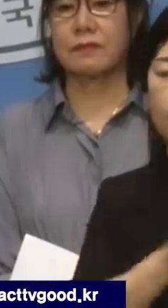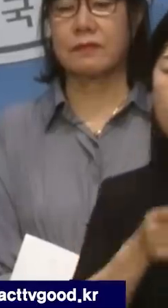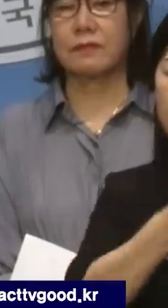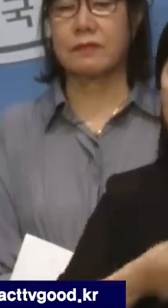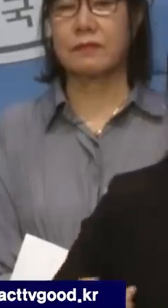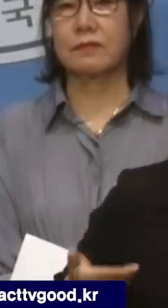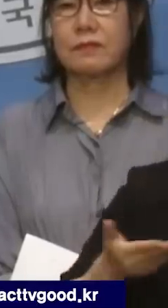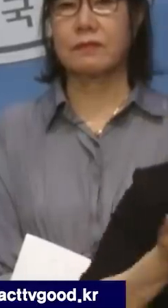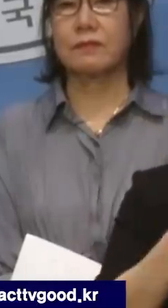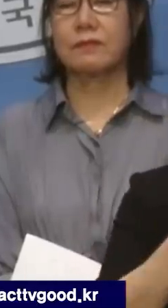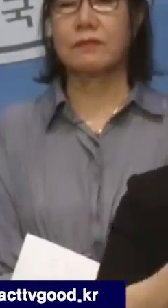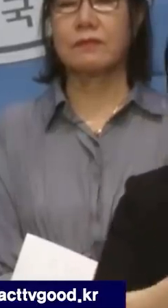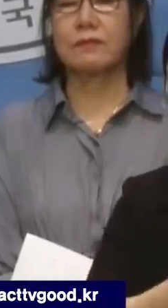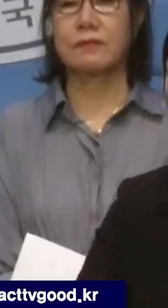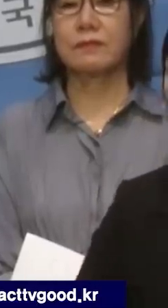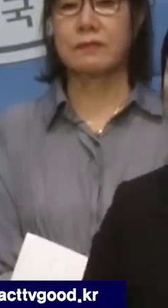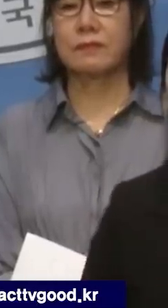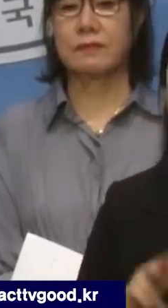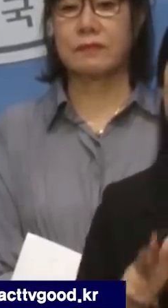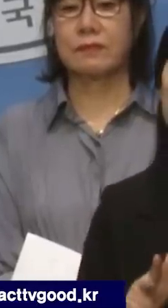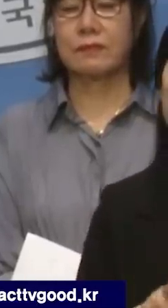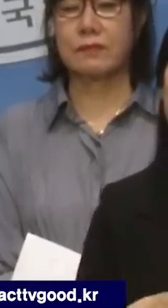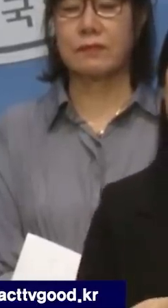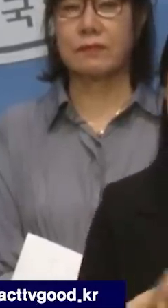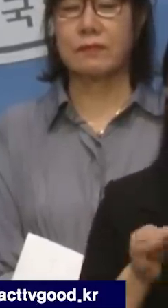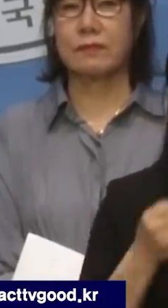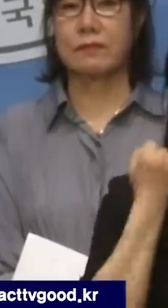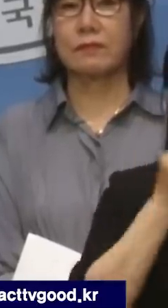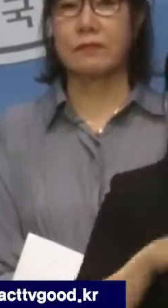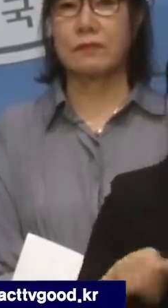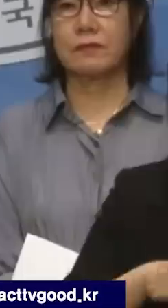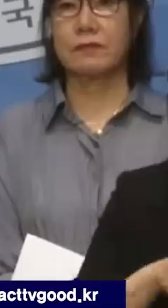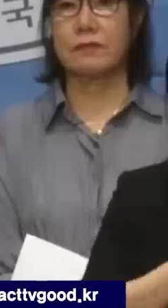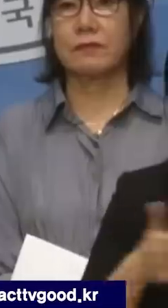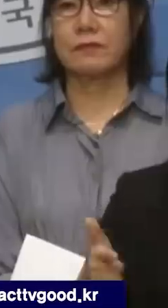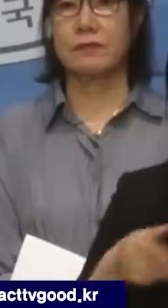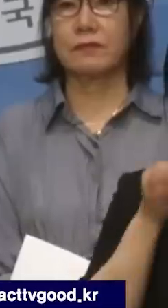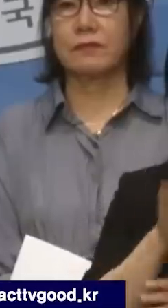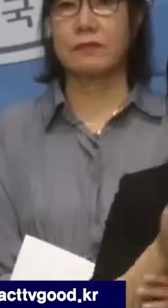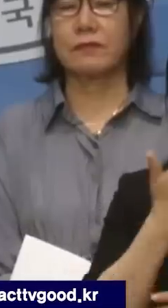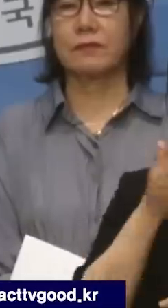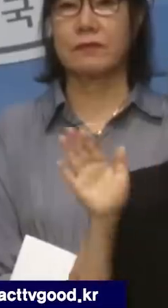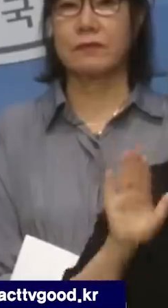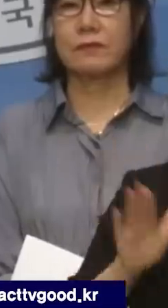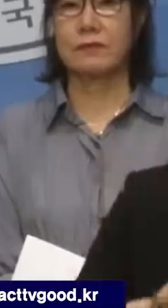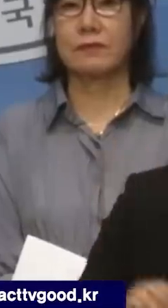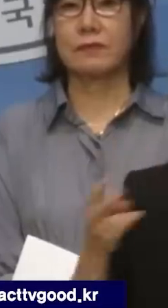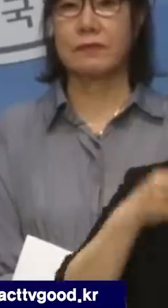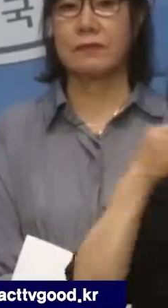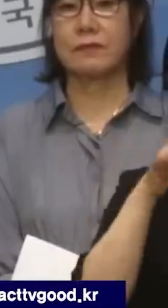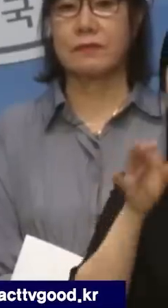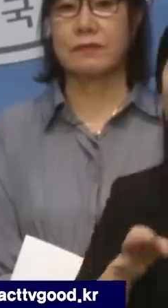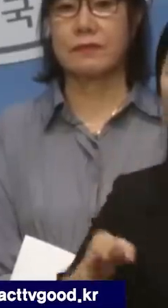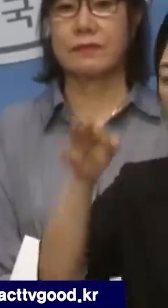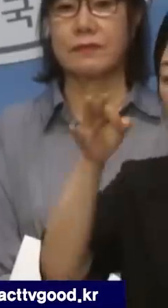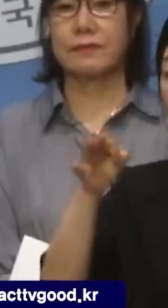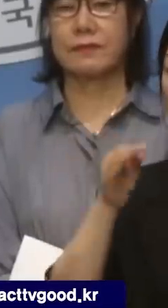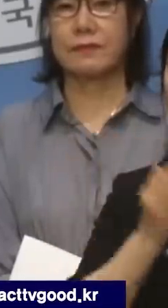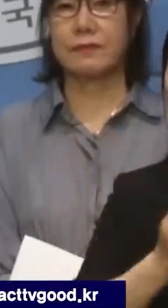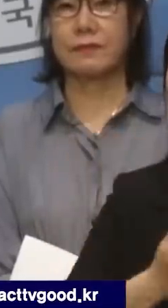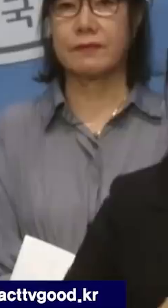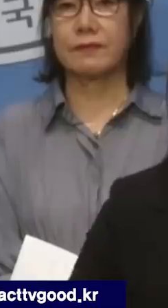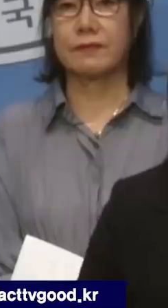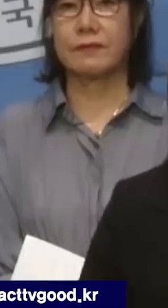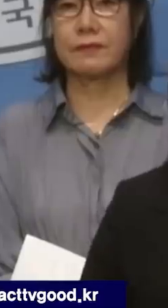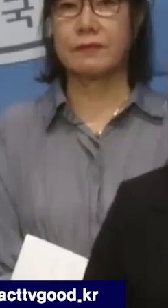있습니다. 벌써 해산물의 소비가 줄고 소금값은 뛰고 있습니다. 일본 정부는